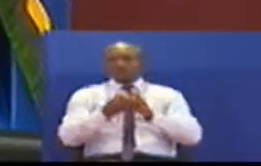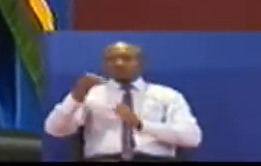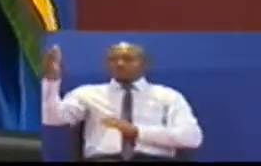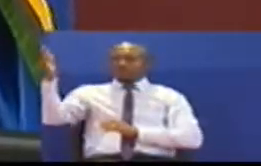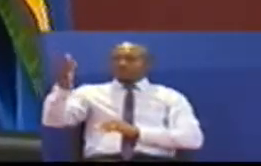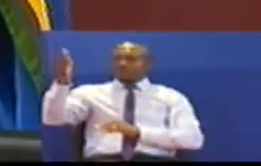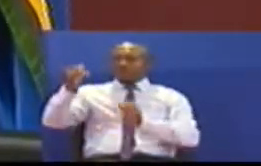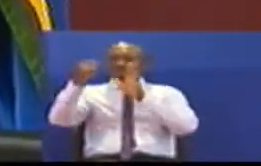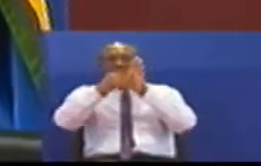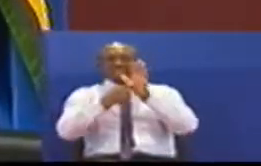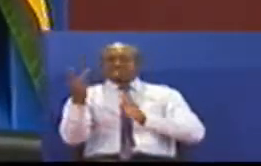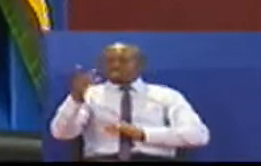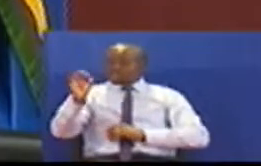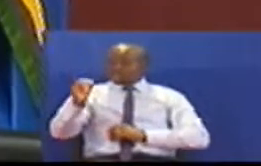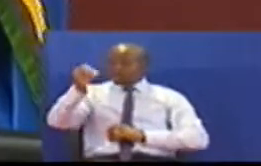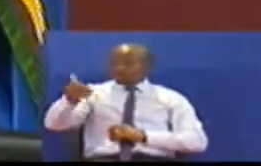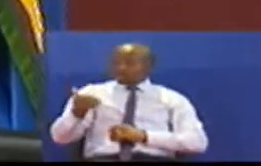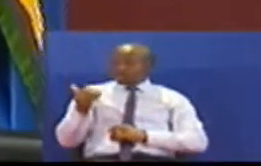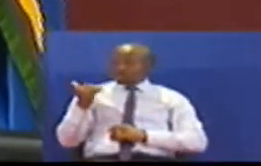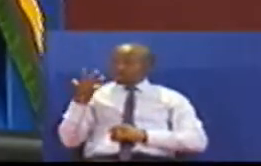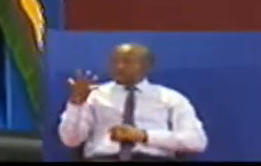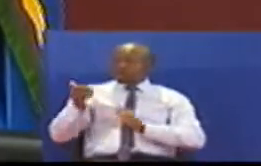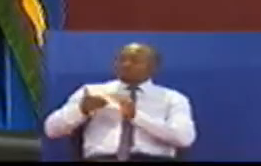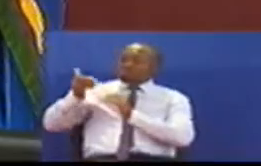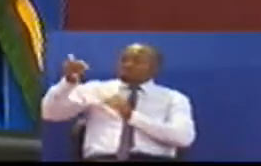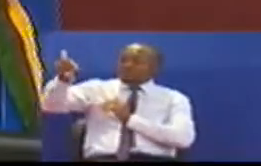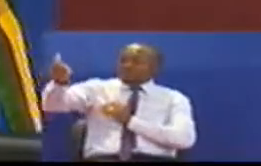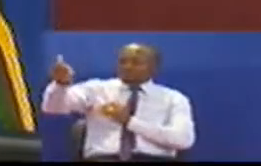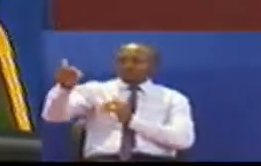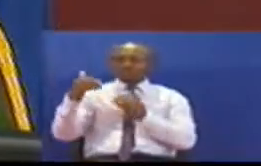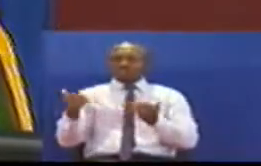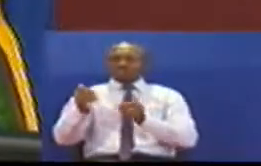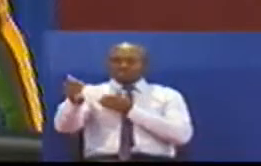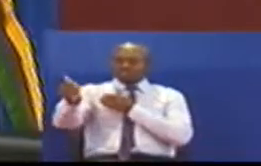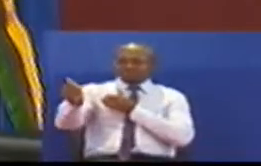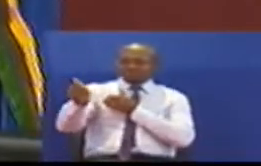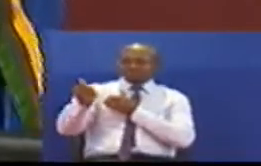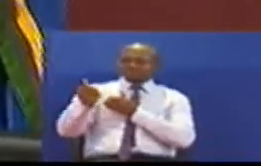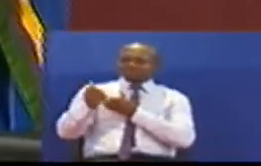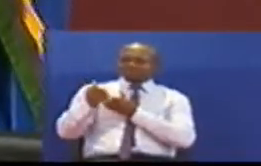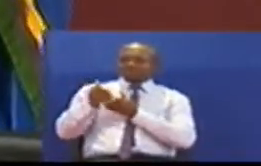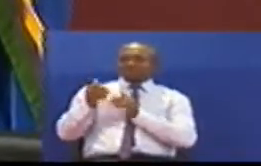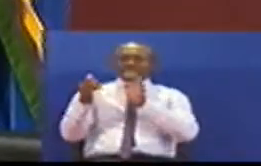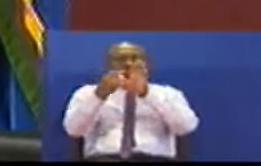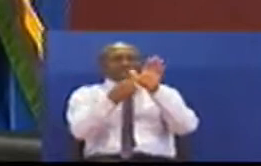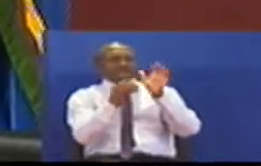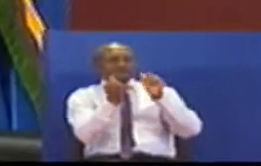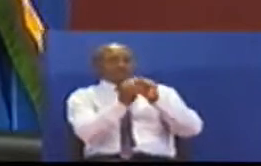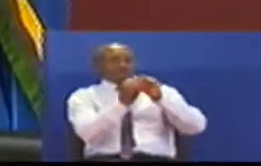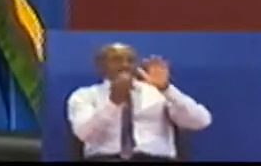Mei, tarehe 20 mwezi ujao, mbali kabisa, sasa tunaisogeza mbele, inakuja tarehe 17